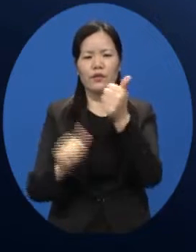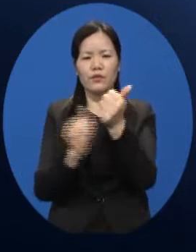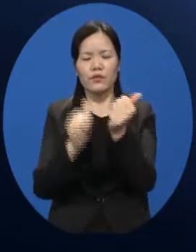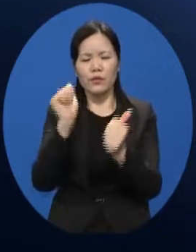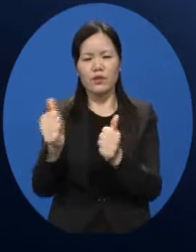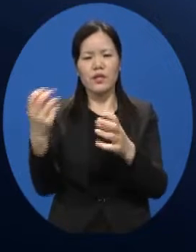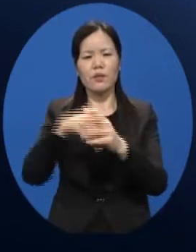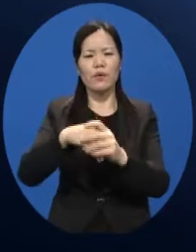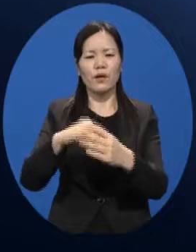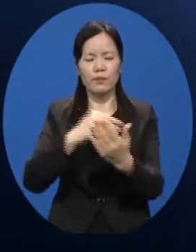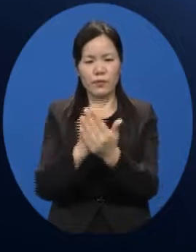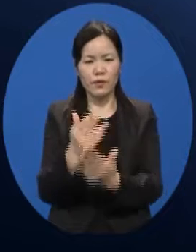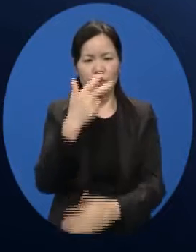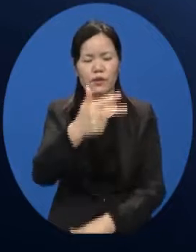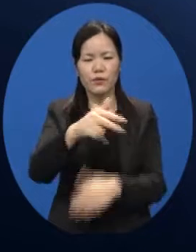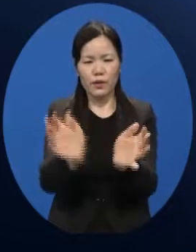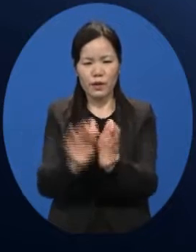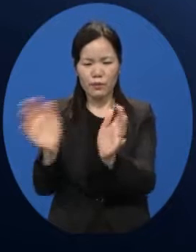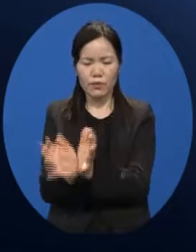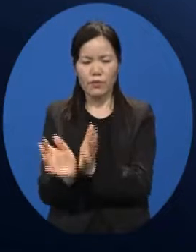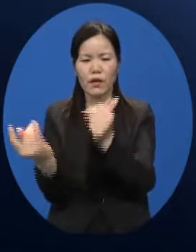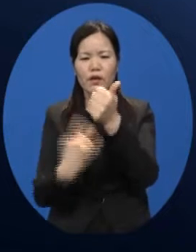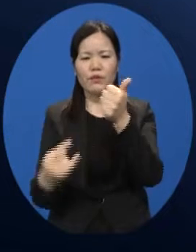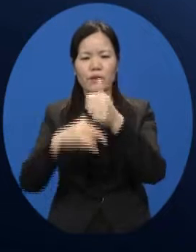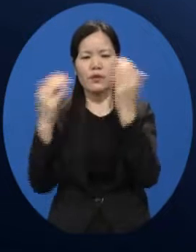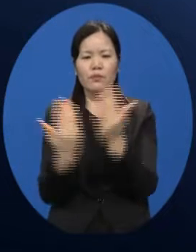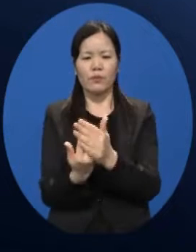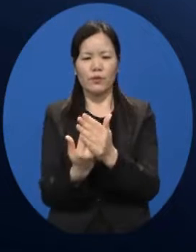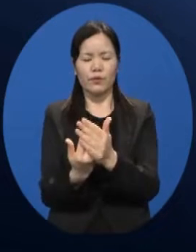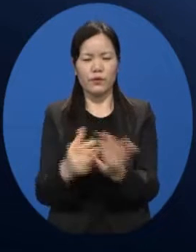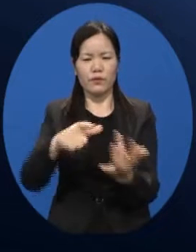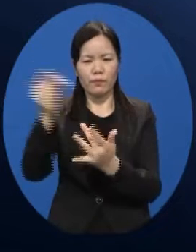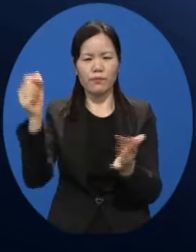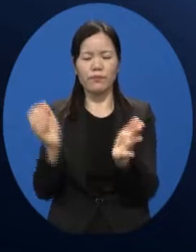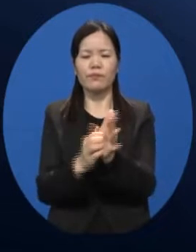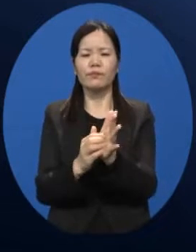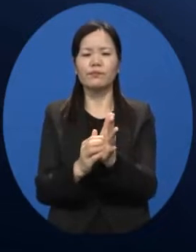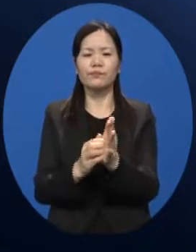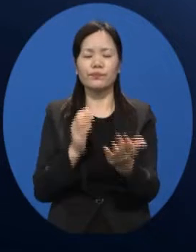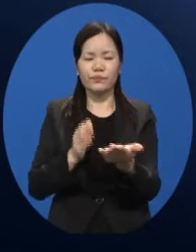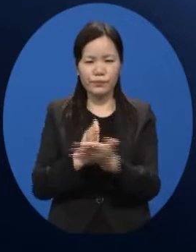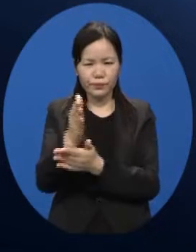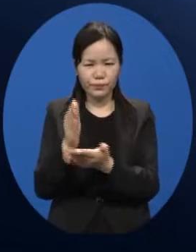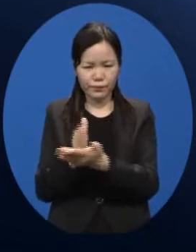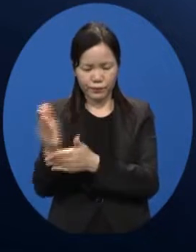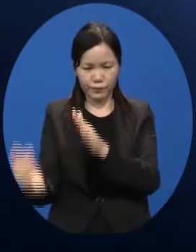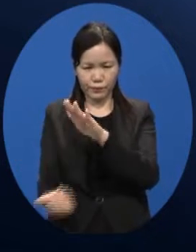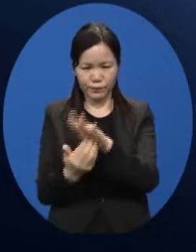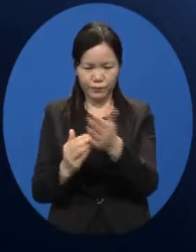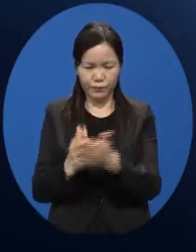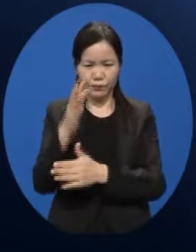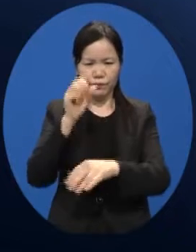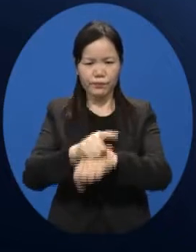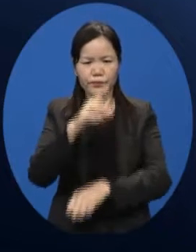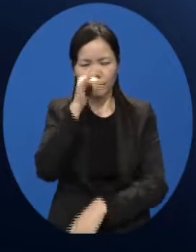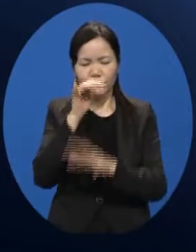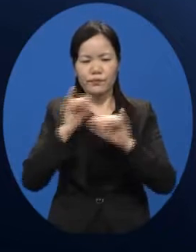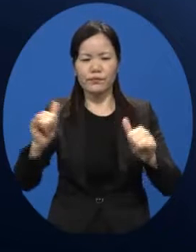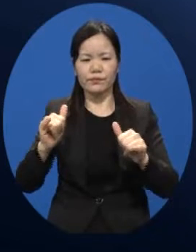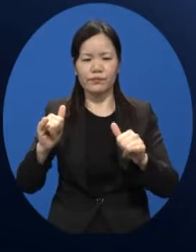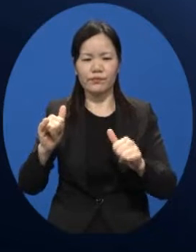필두로 7개 분과 인수위원들이 모두 이름을 채웠는데 각 분야 최고의 전문성을 갖춘